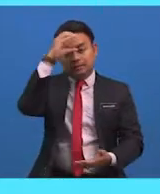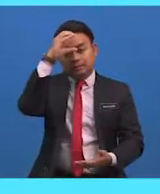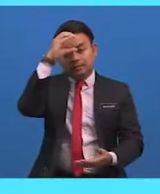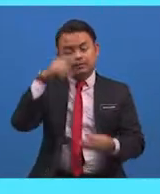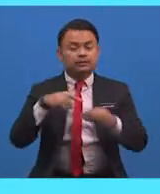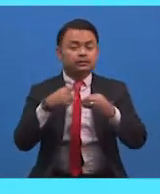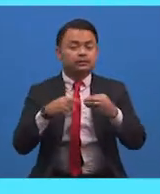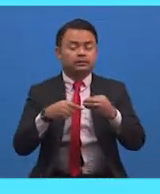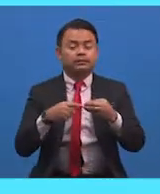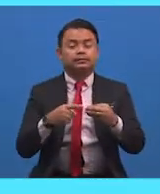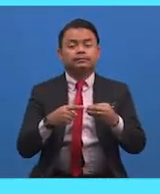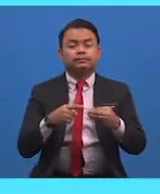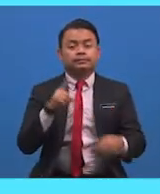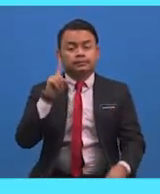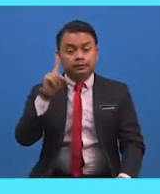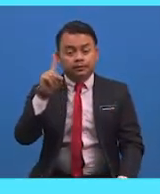pertama,